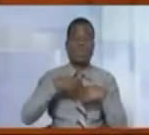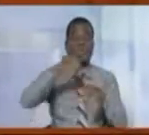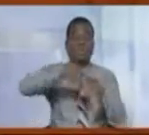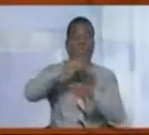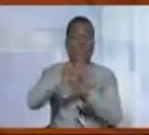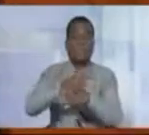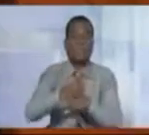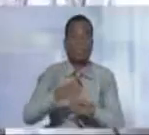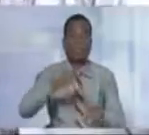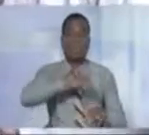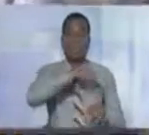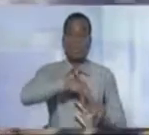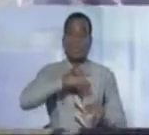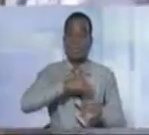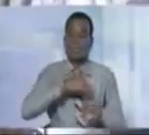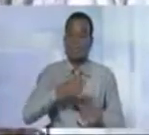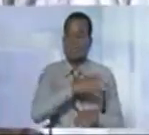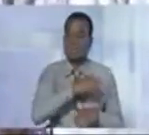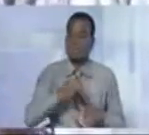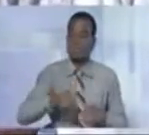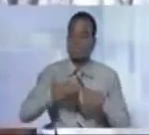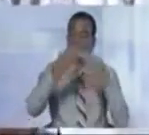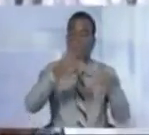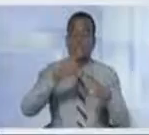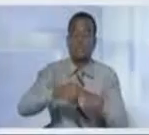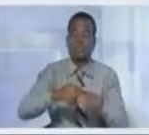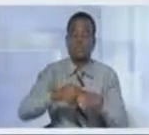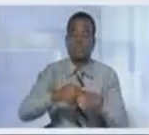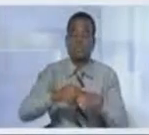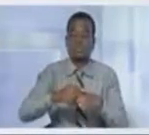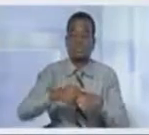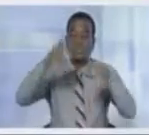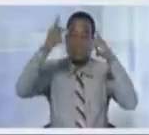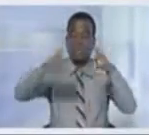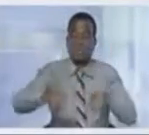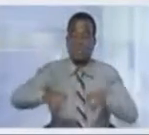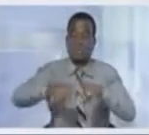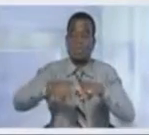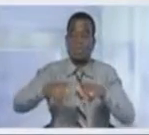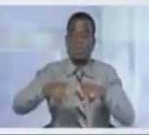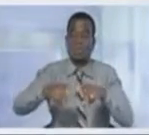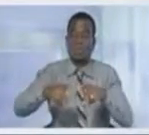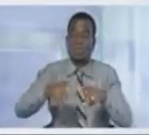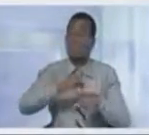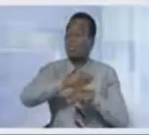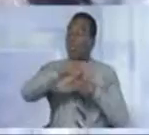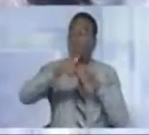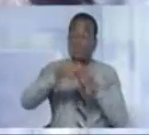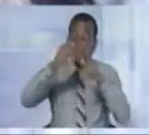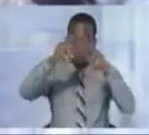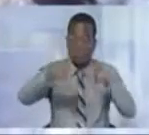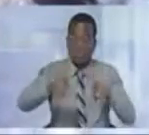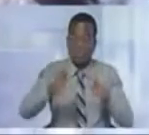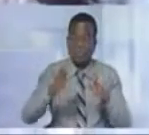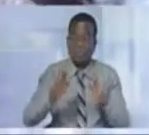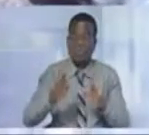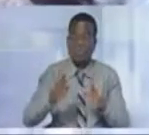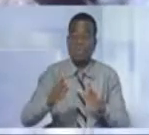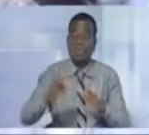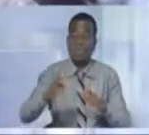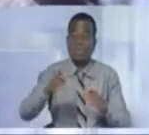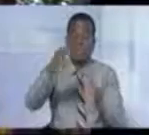installées mission assigné à ces coordinations de la Fédération nationale des producteurs de beauvin de Côte d'Ivoire le